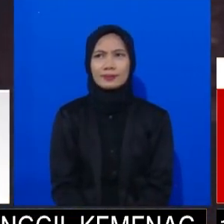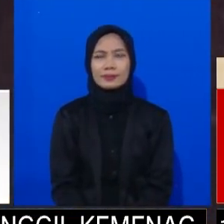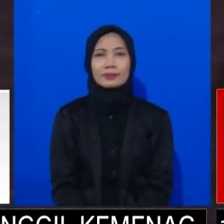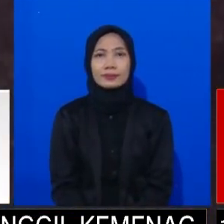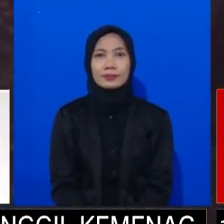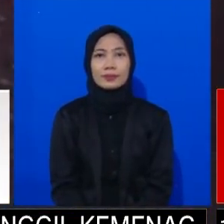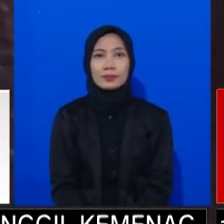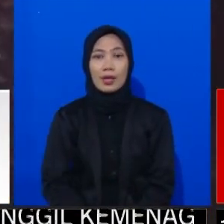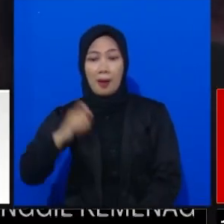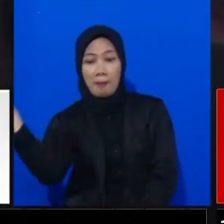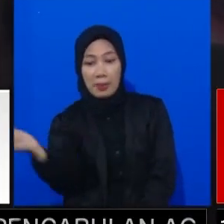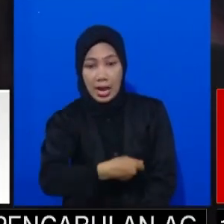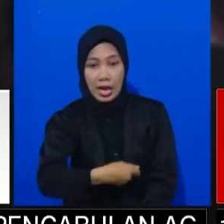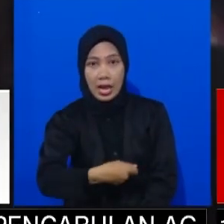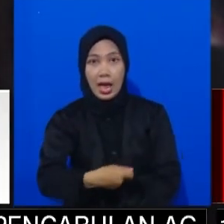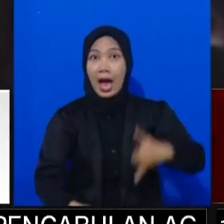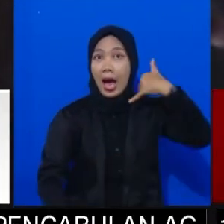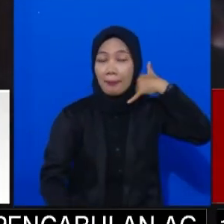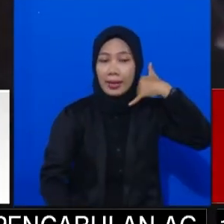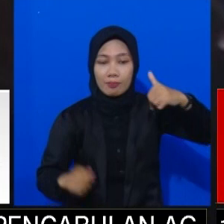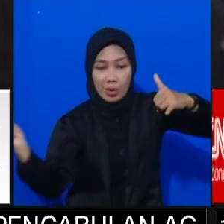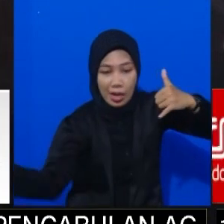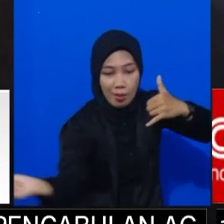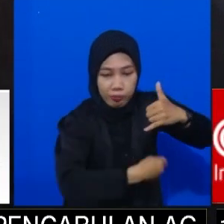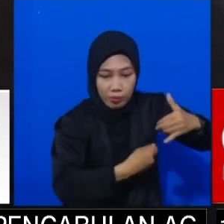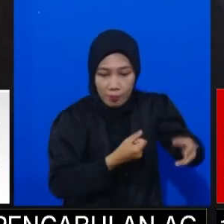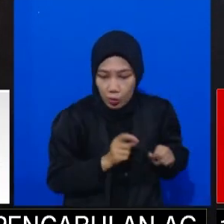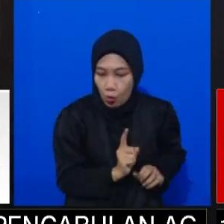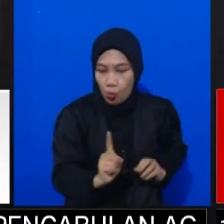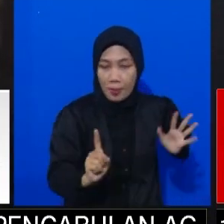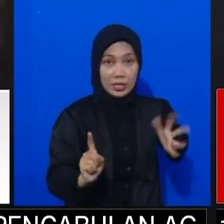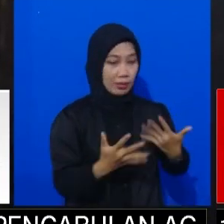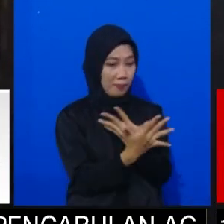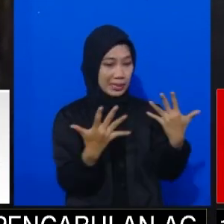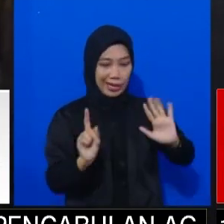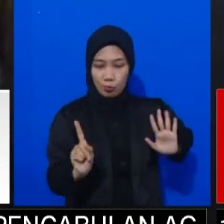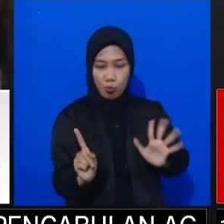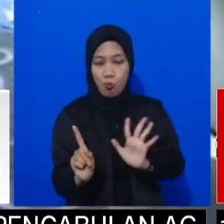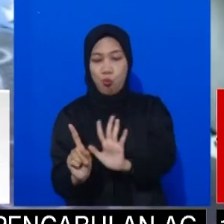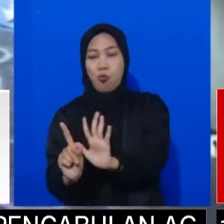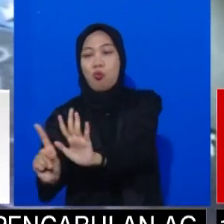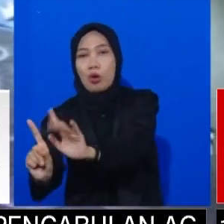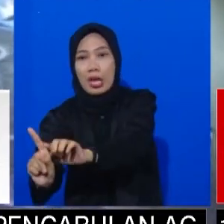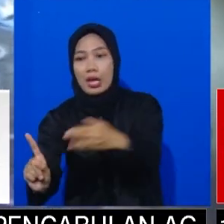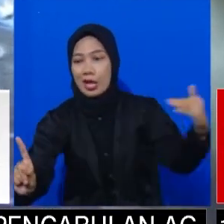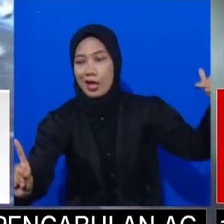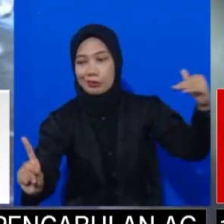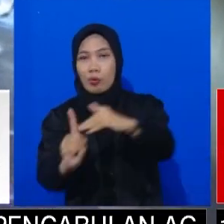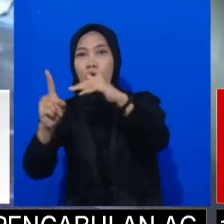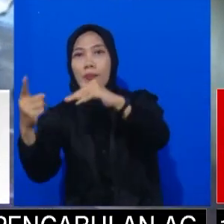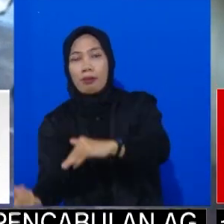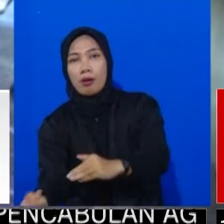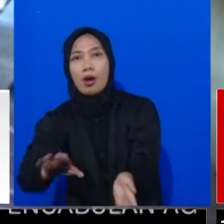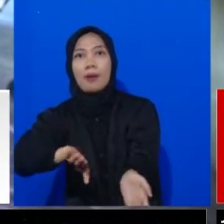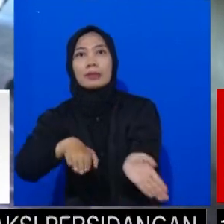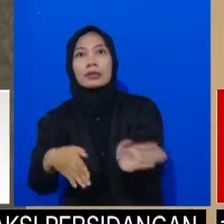Seorang begal tewas akibat tertabrak truk kontainer saat dikejar warga di jembatan Jampea Koja, Jakarta Utara, Senin dini hari. Di